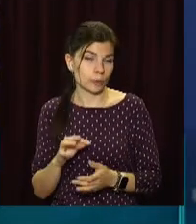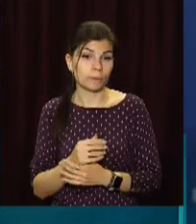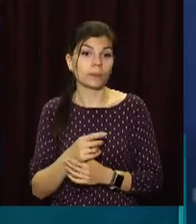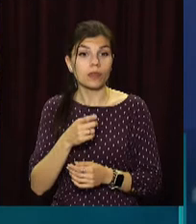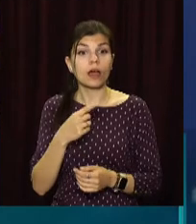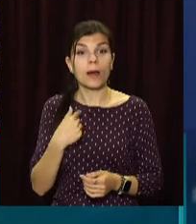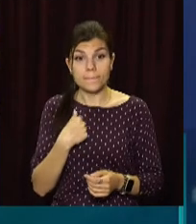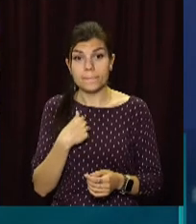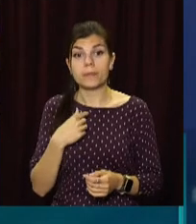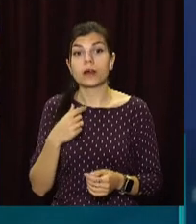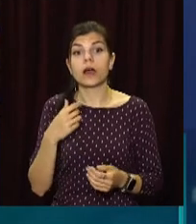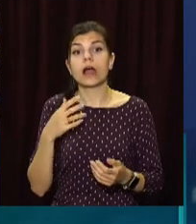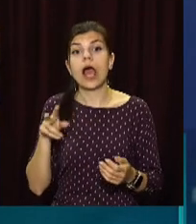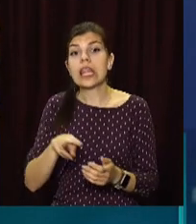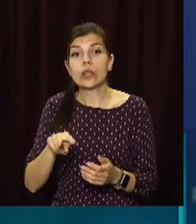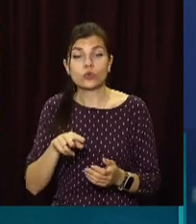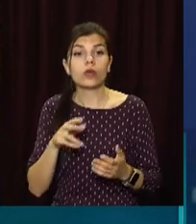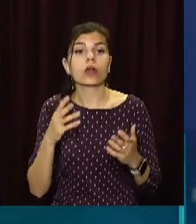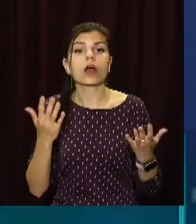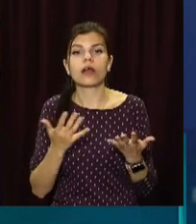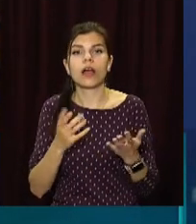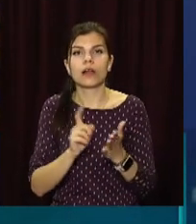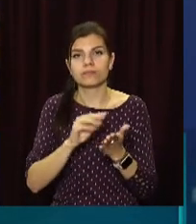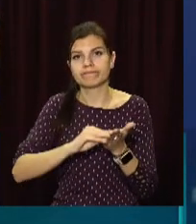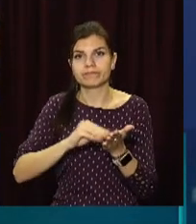яка списується. Списується з причин